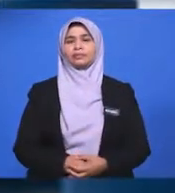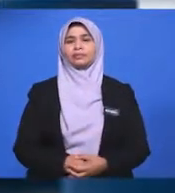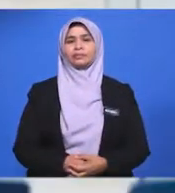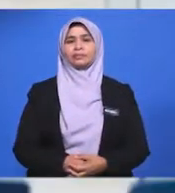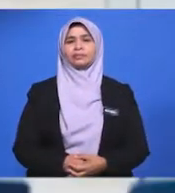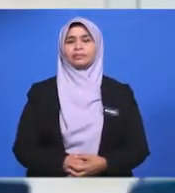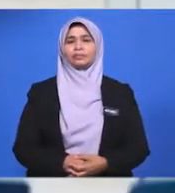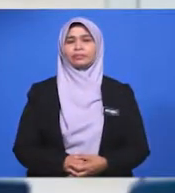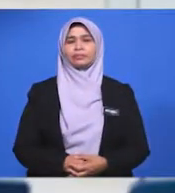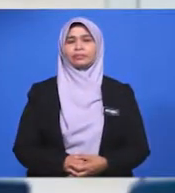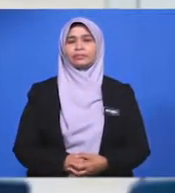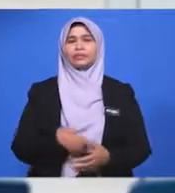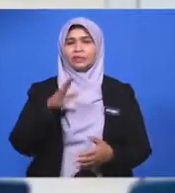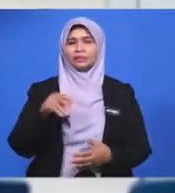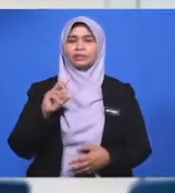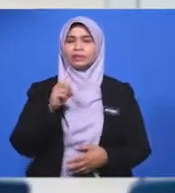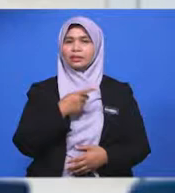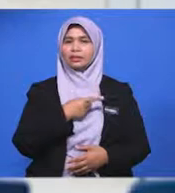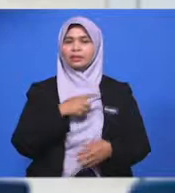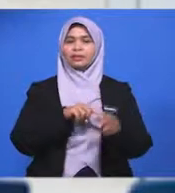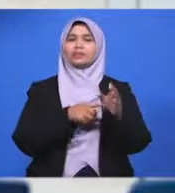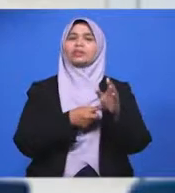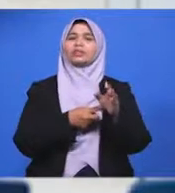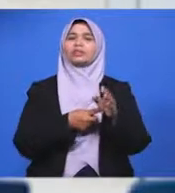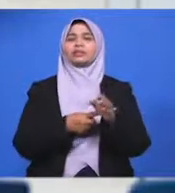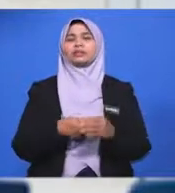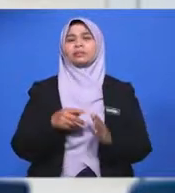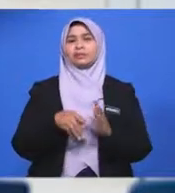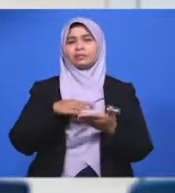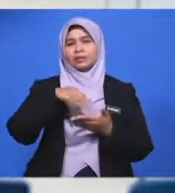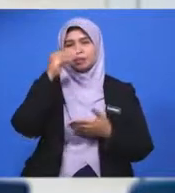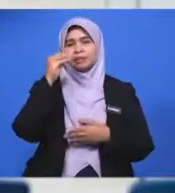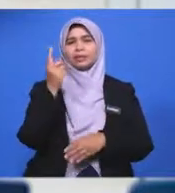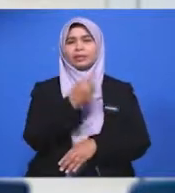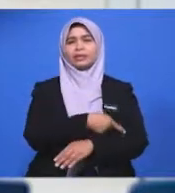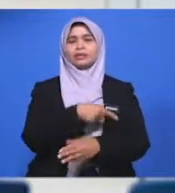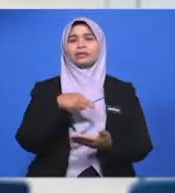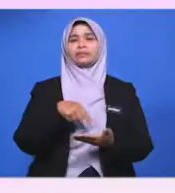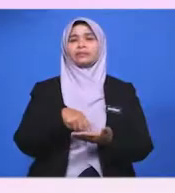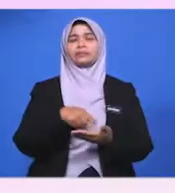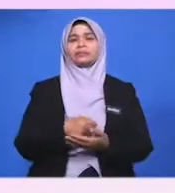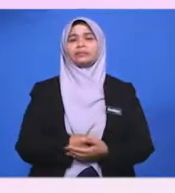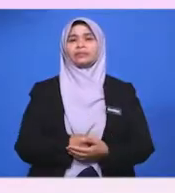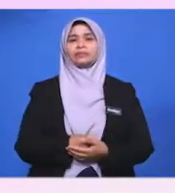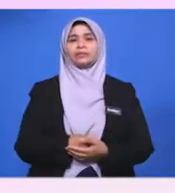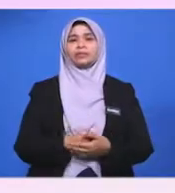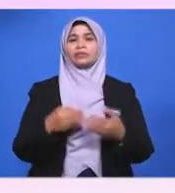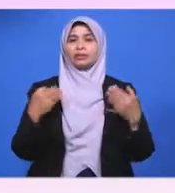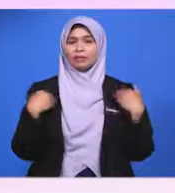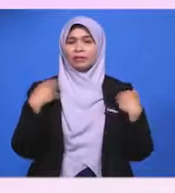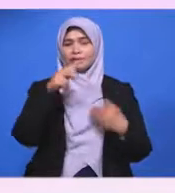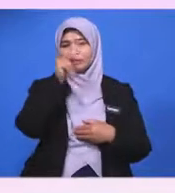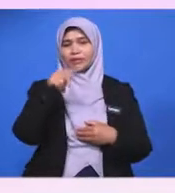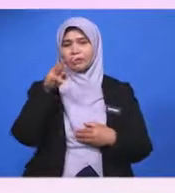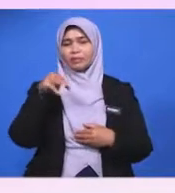Kelang. Sebelum kita mulakan sesi pembelajaran pada hari ini, adakah